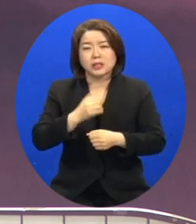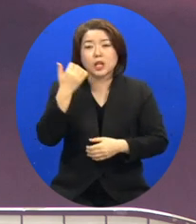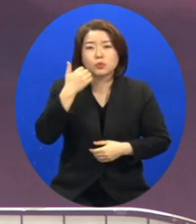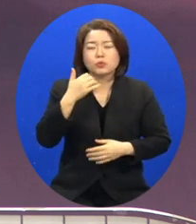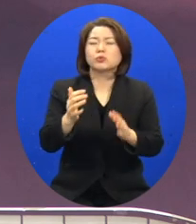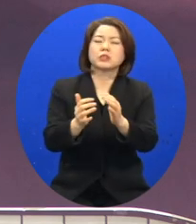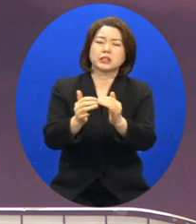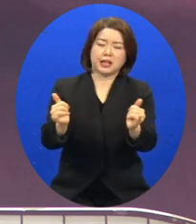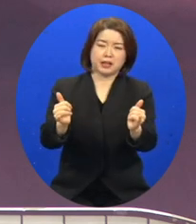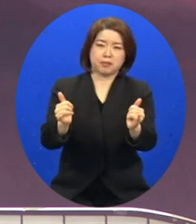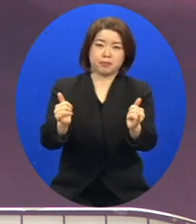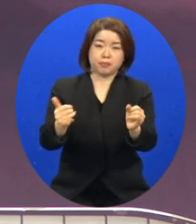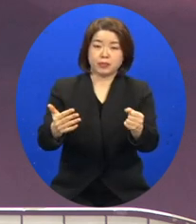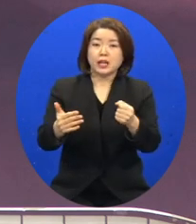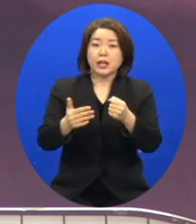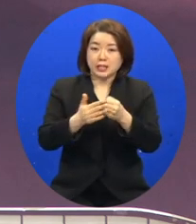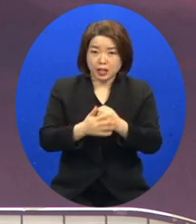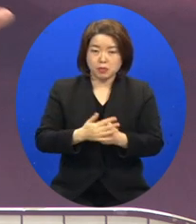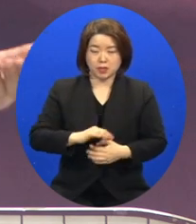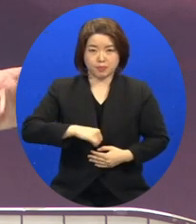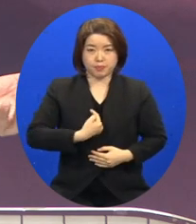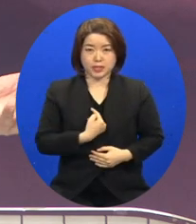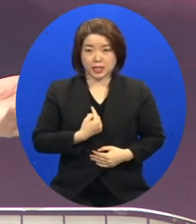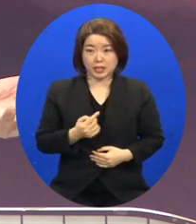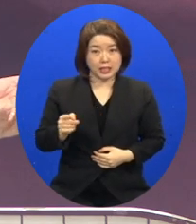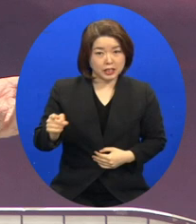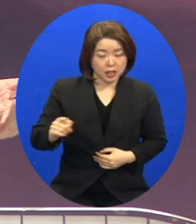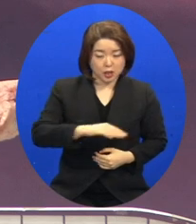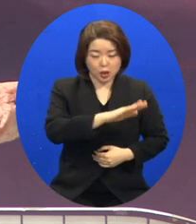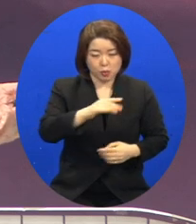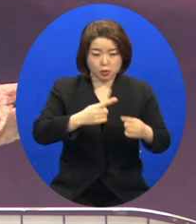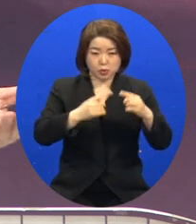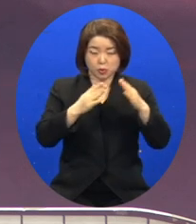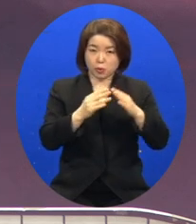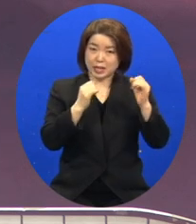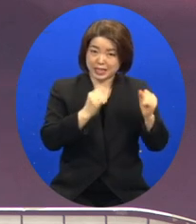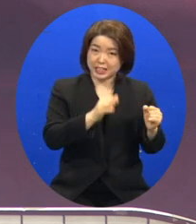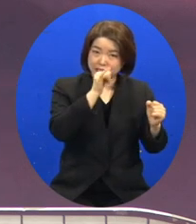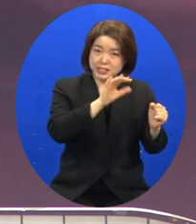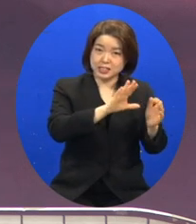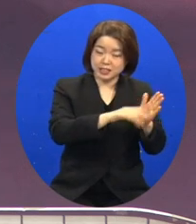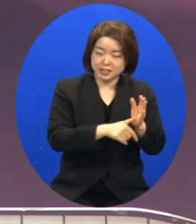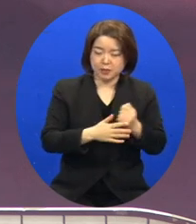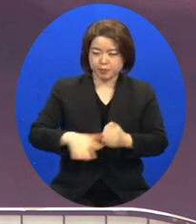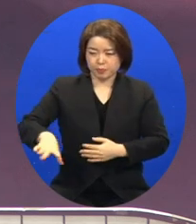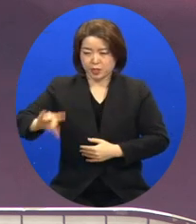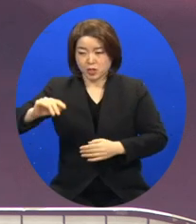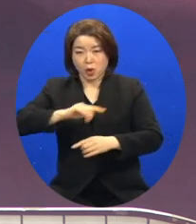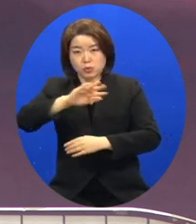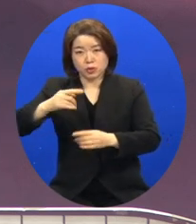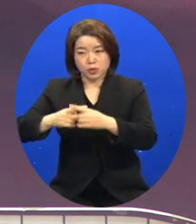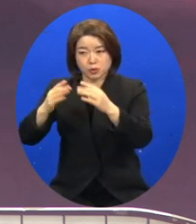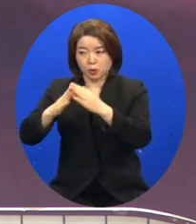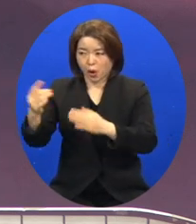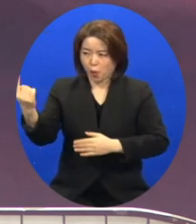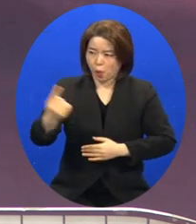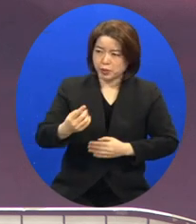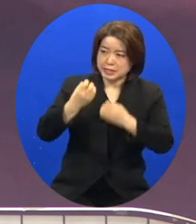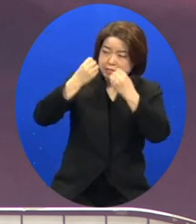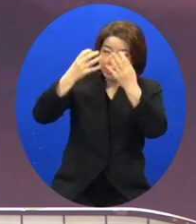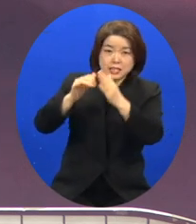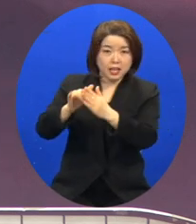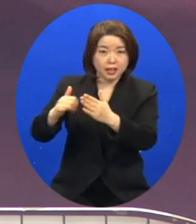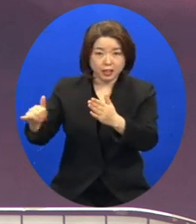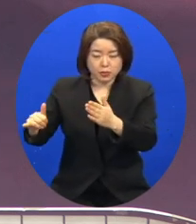그분이 하시는 이야기가 자기가 우리 교회의 있을 때는 처음 우리 교회에 오시는 3가 족들의 심정을